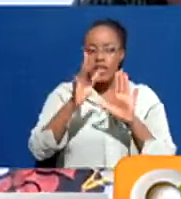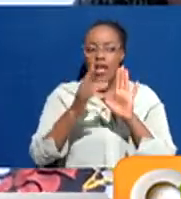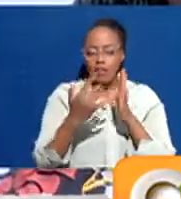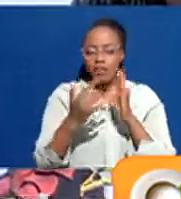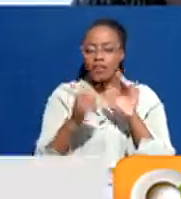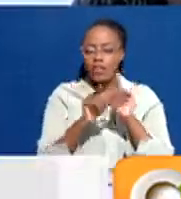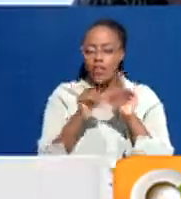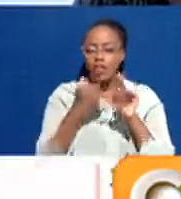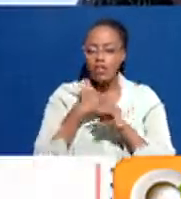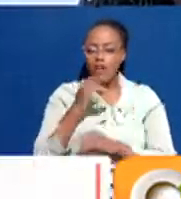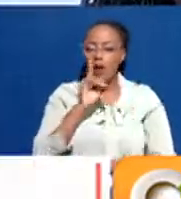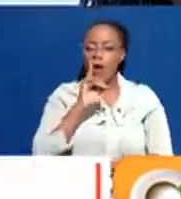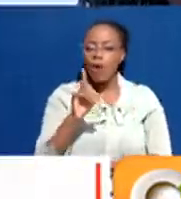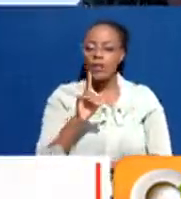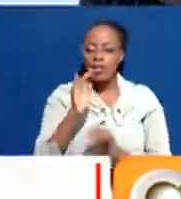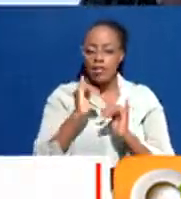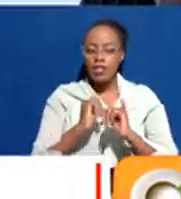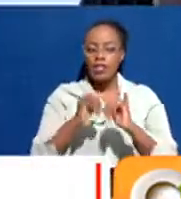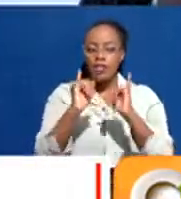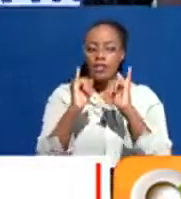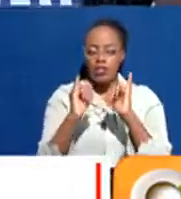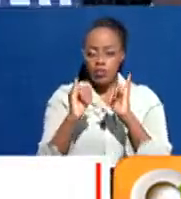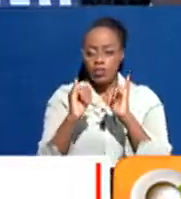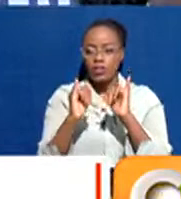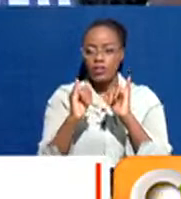state ordered executions.